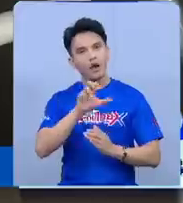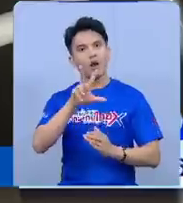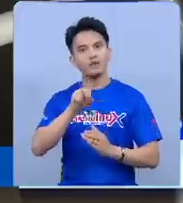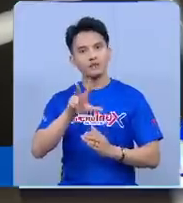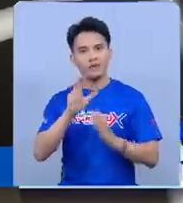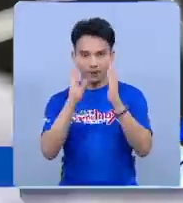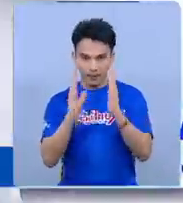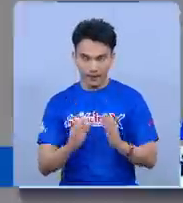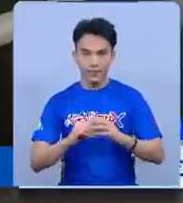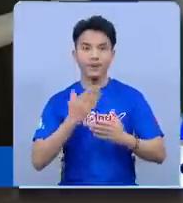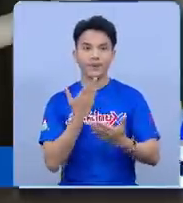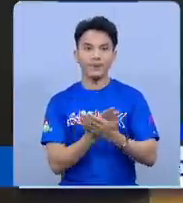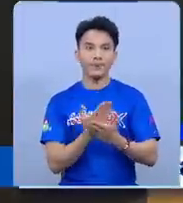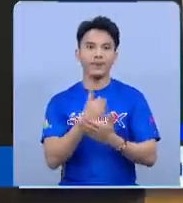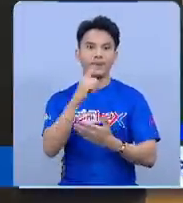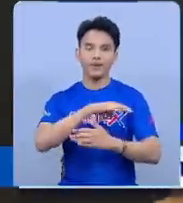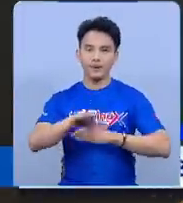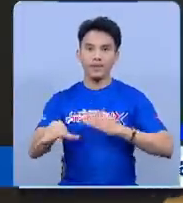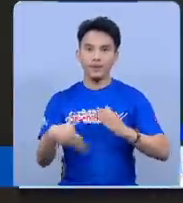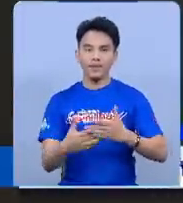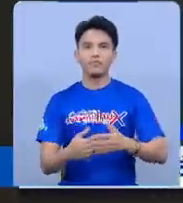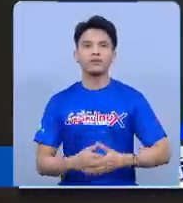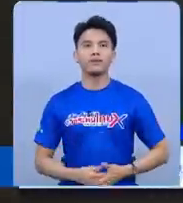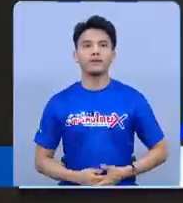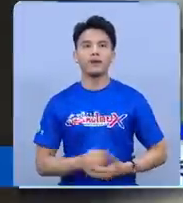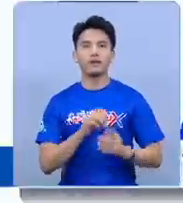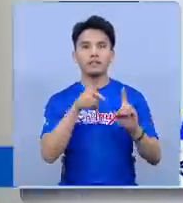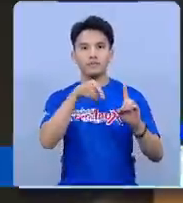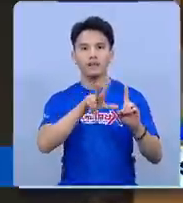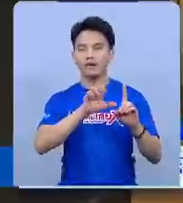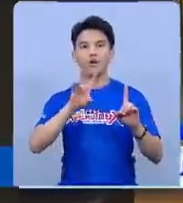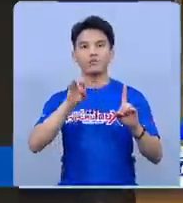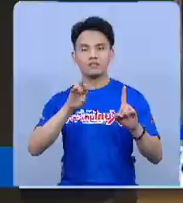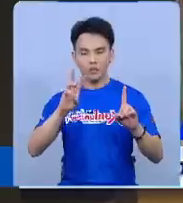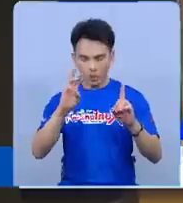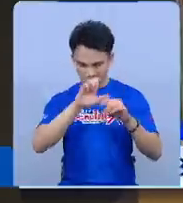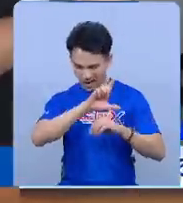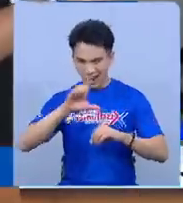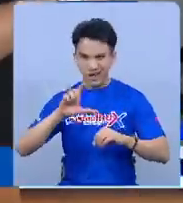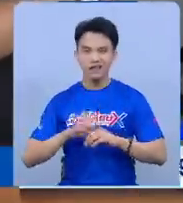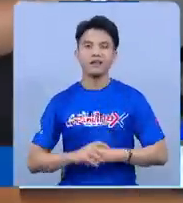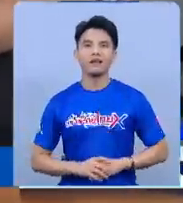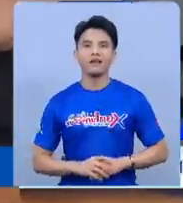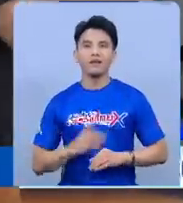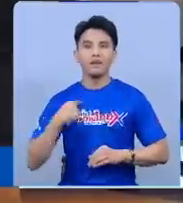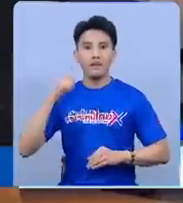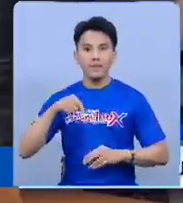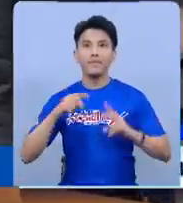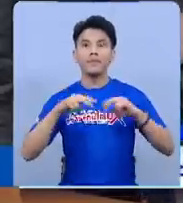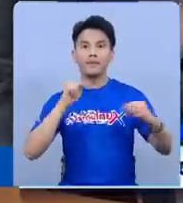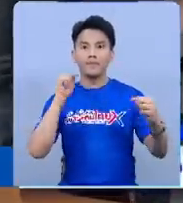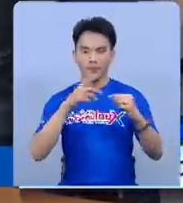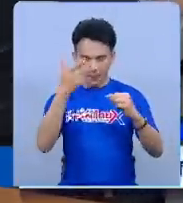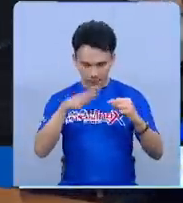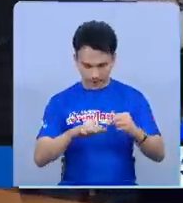2,533 รายมูลค่าความเสียหายที่ตีออกมาแบบเป๊ะๆ 1,376 ล้านบาททีเดียวค่ะ ศาลพิเคราะห์แล้วเห็นว่าแม่มณี